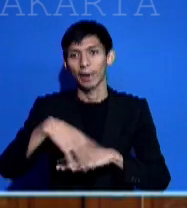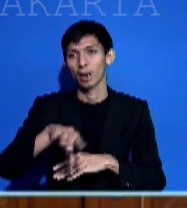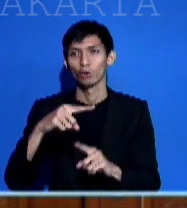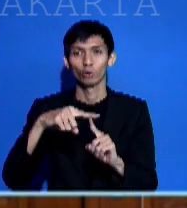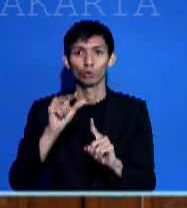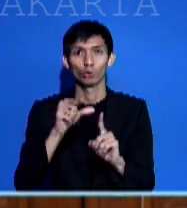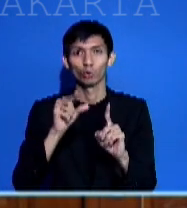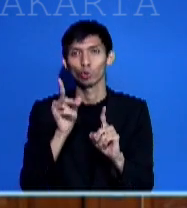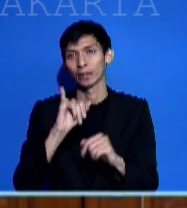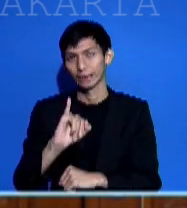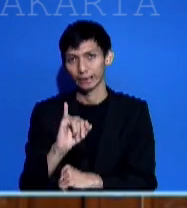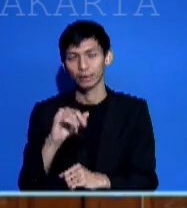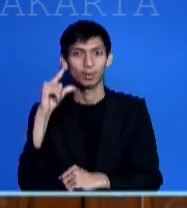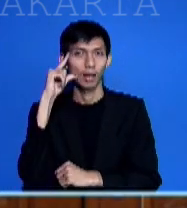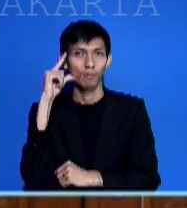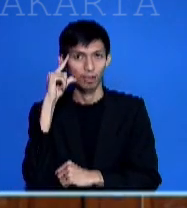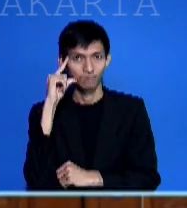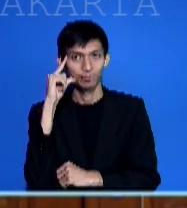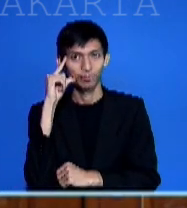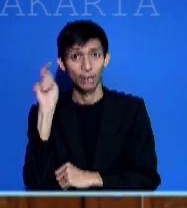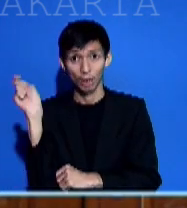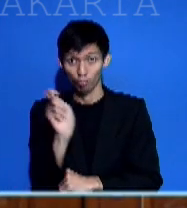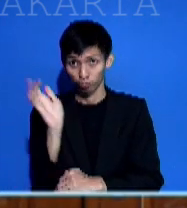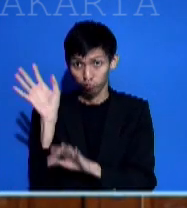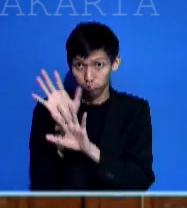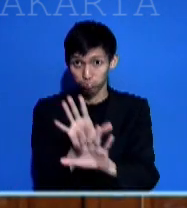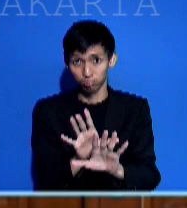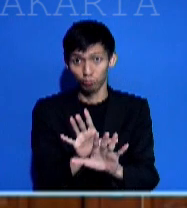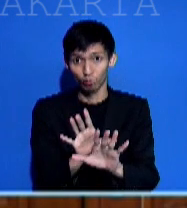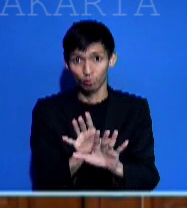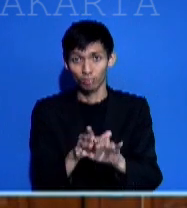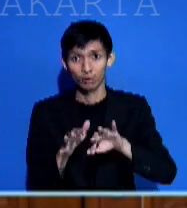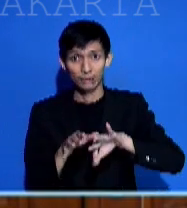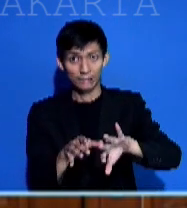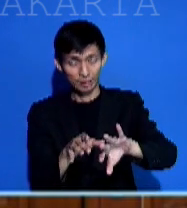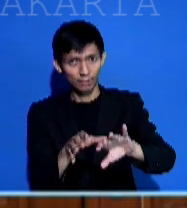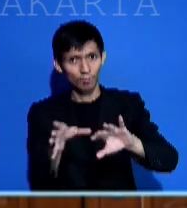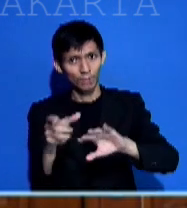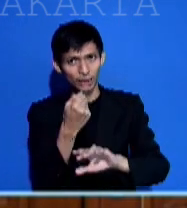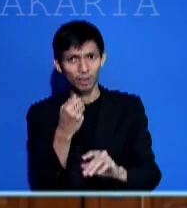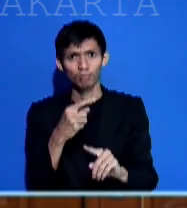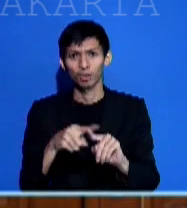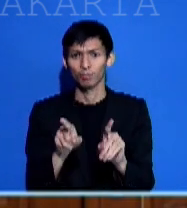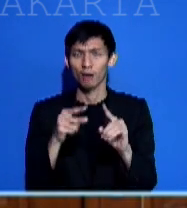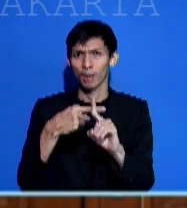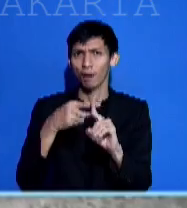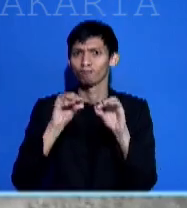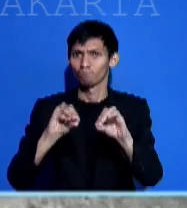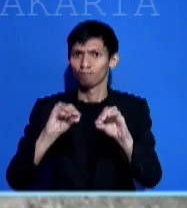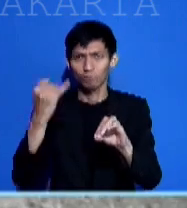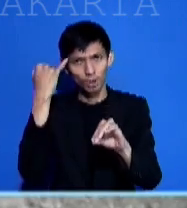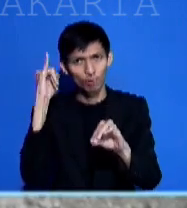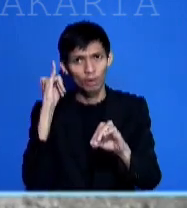salak Pi pelancongug SAG sinau kados lanapi olahan